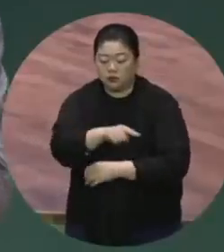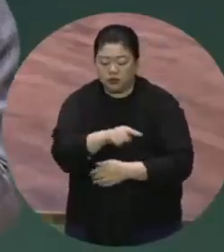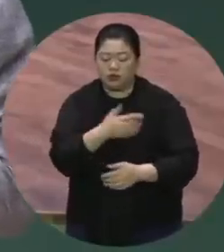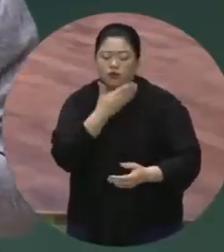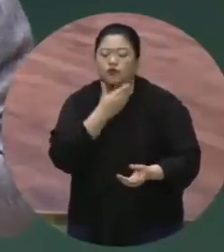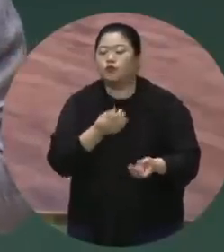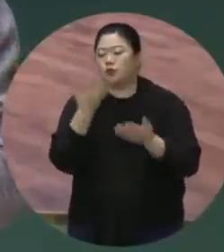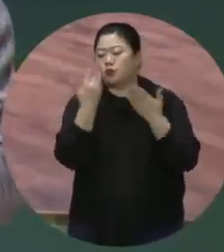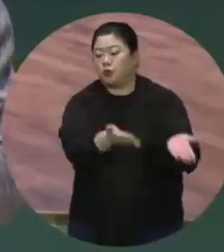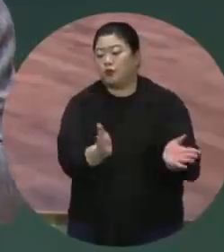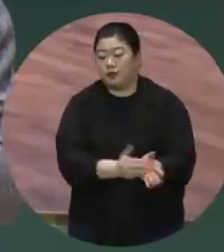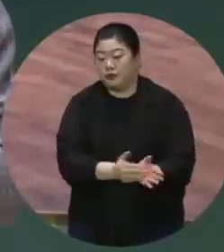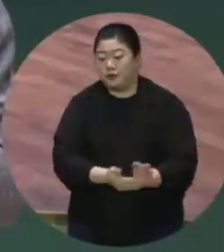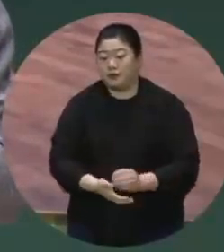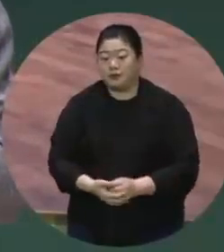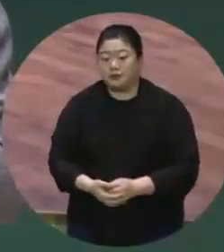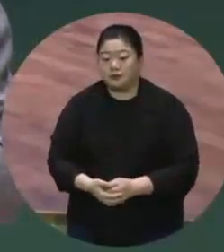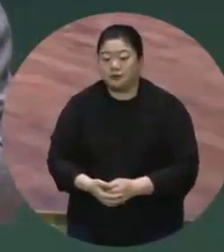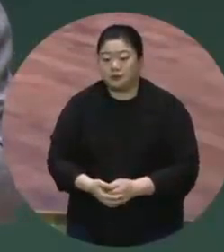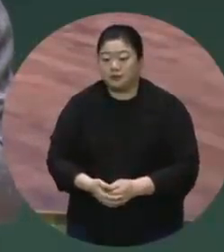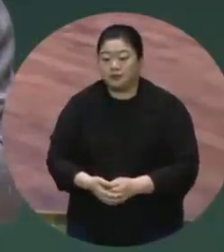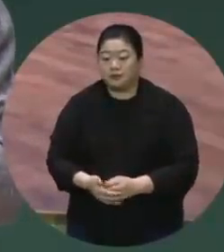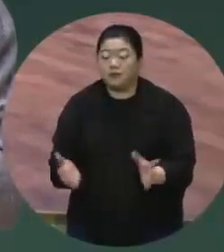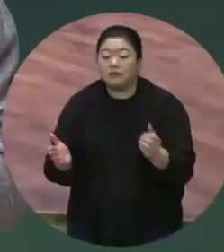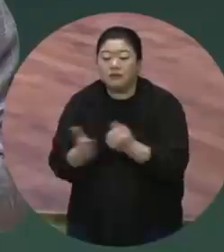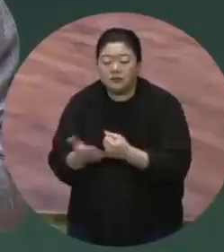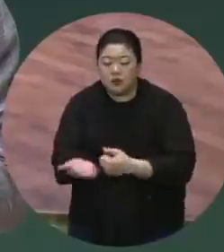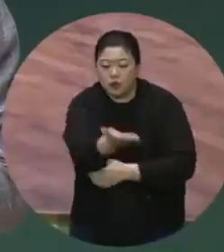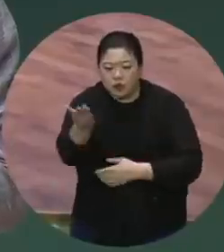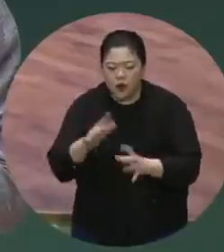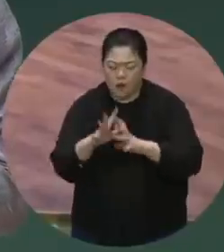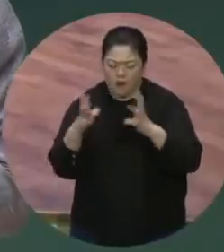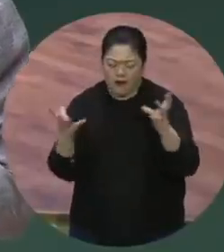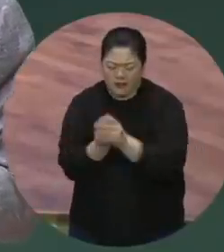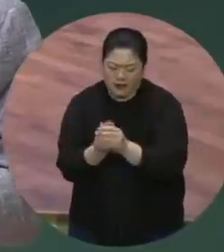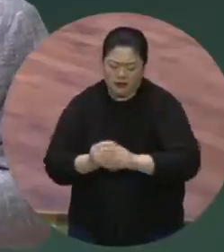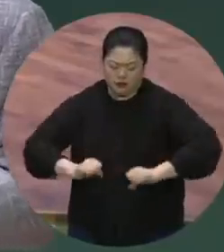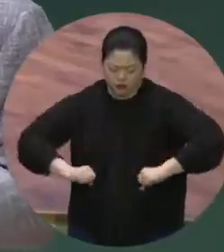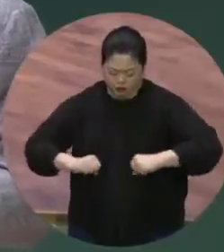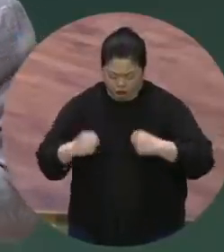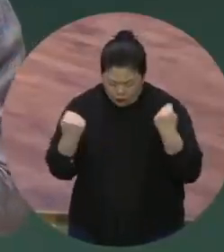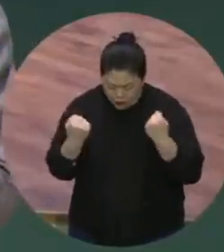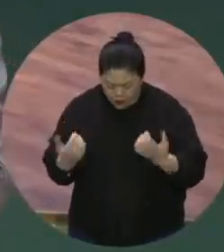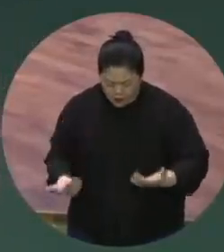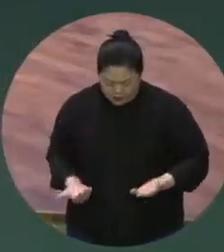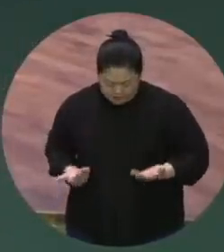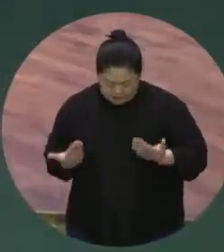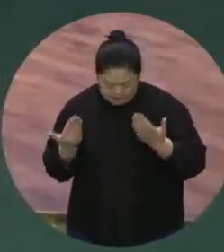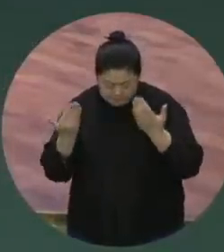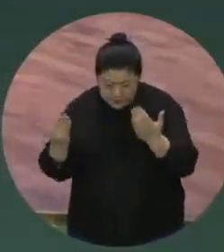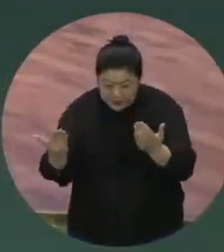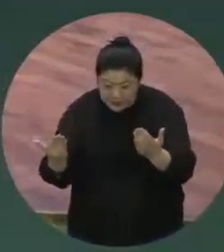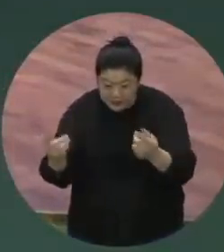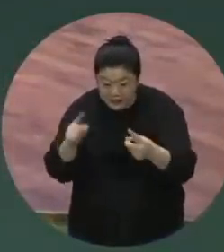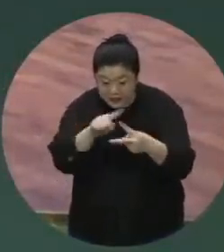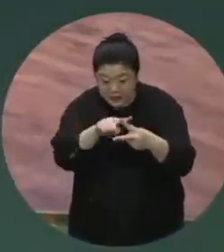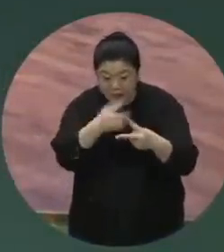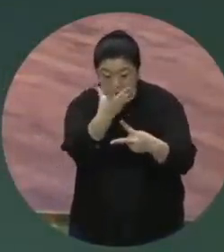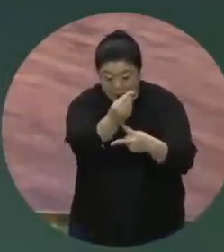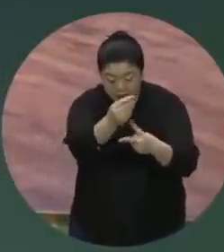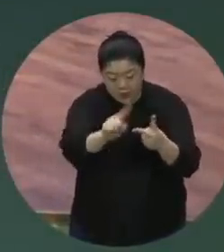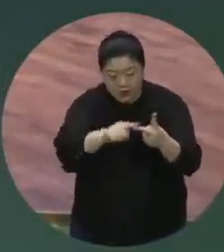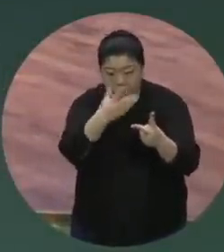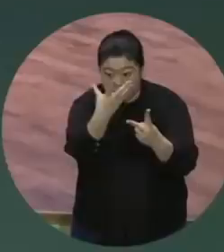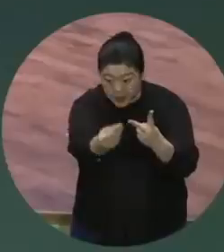그래서 절대 순종, 절대 헌신의 삶을 사는 사람은 결국 어떻게